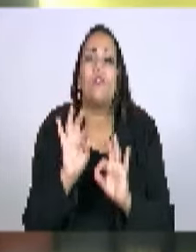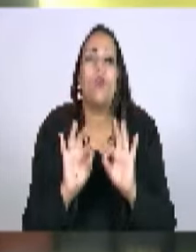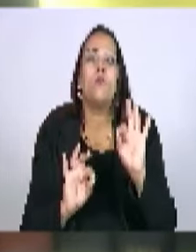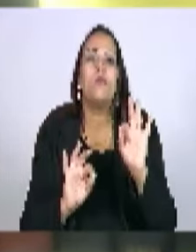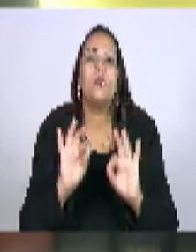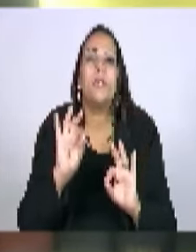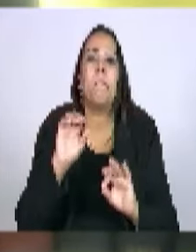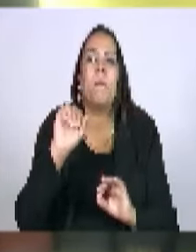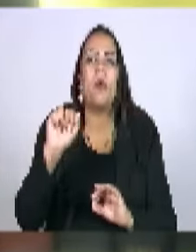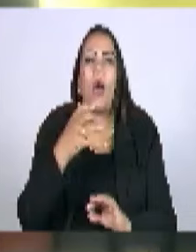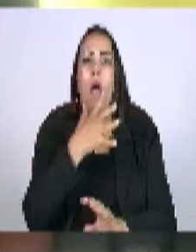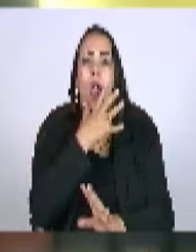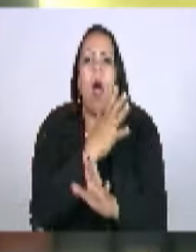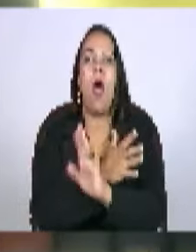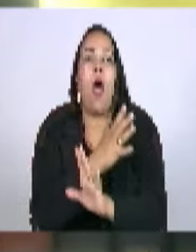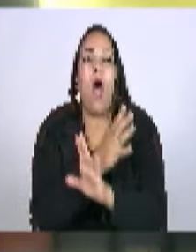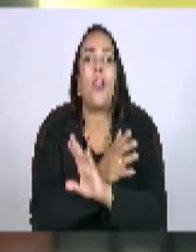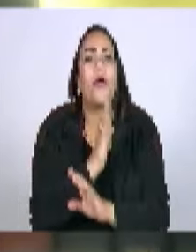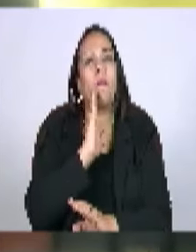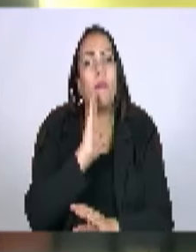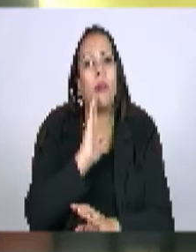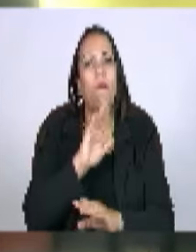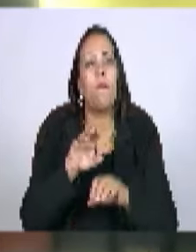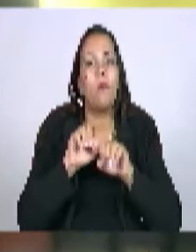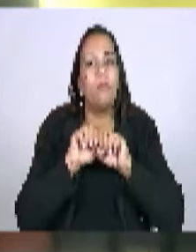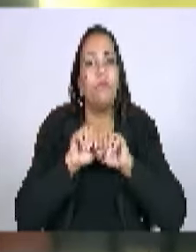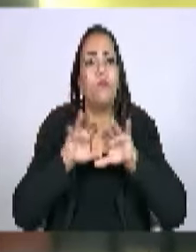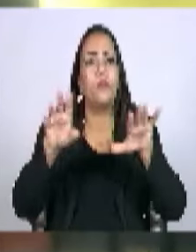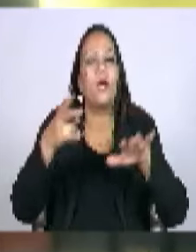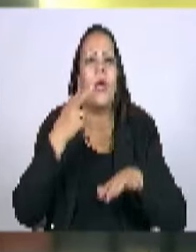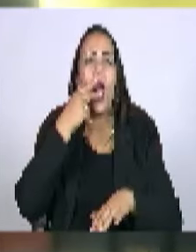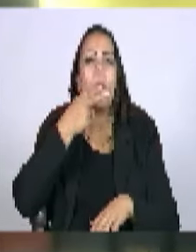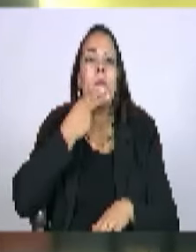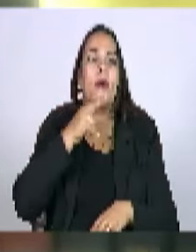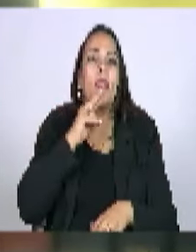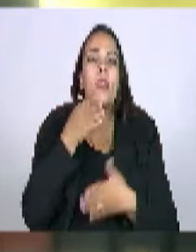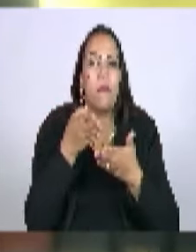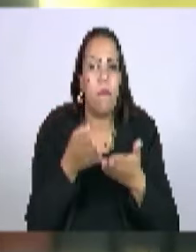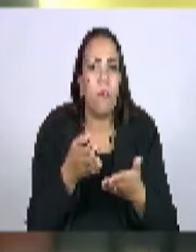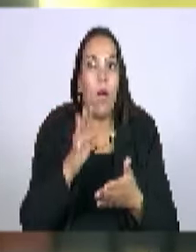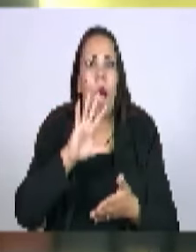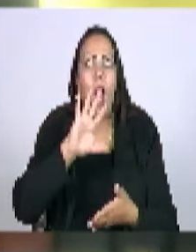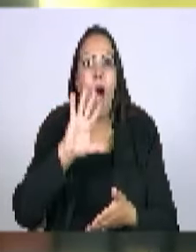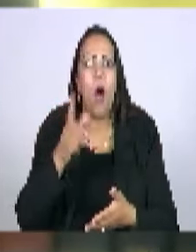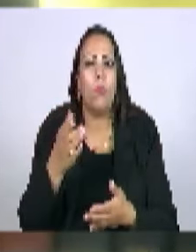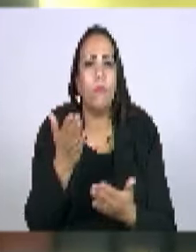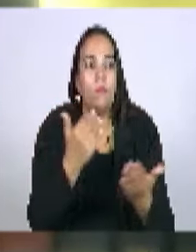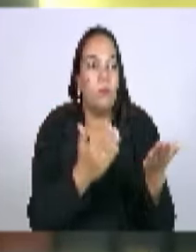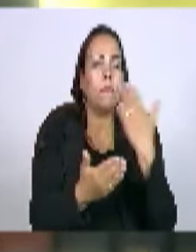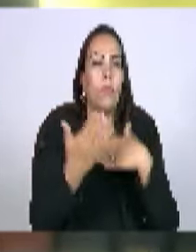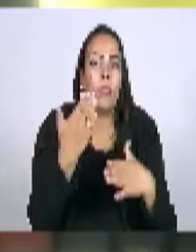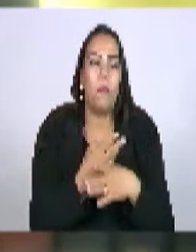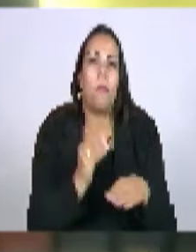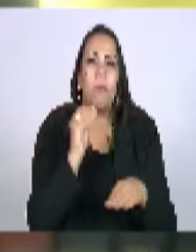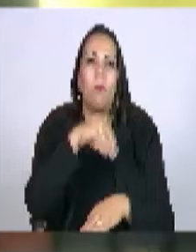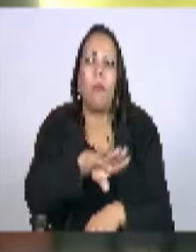الارهابيه دي ممكن تستخدمه في بث الشائعات في تجنيد